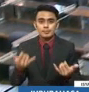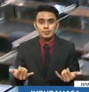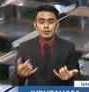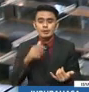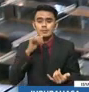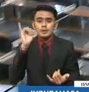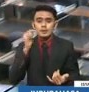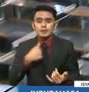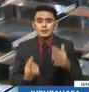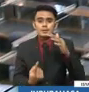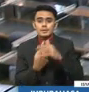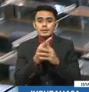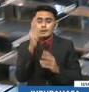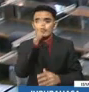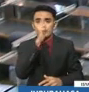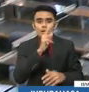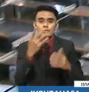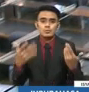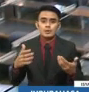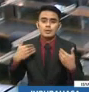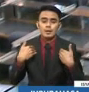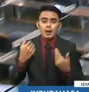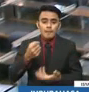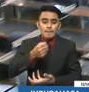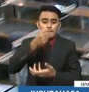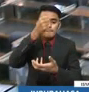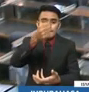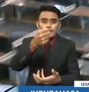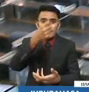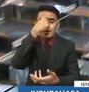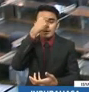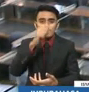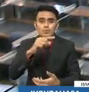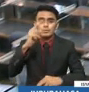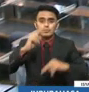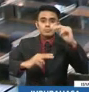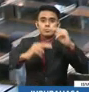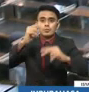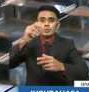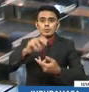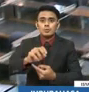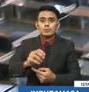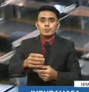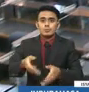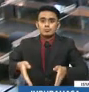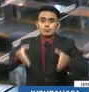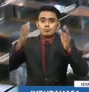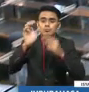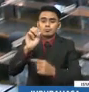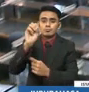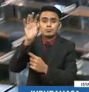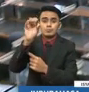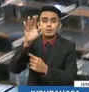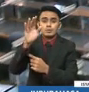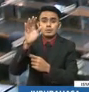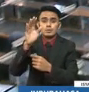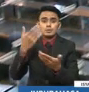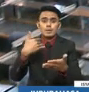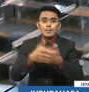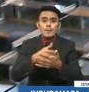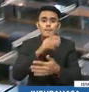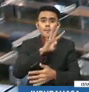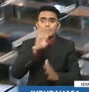saya bangkitkan kerajaan sudah ada budget untuk membina menara-menara telekomunikasi sampai 4 bilion